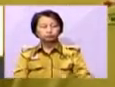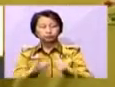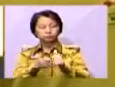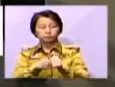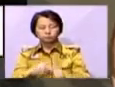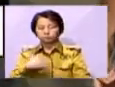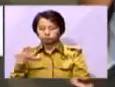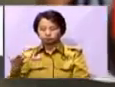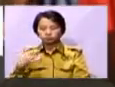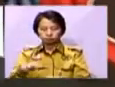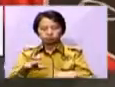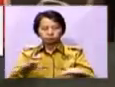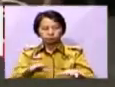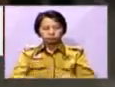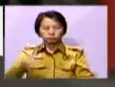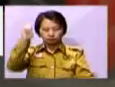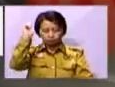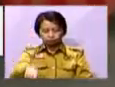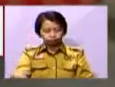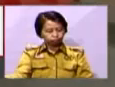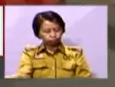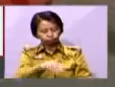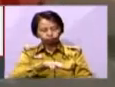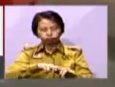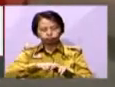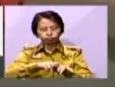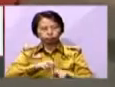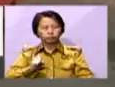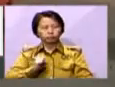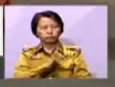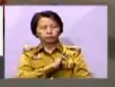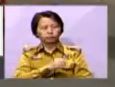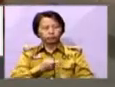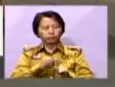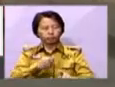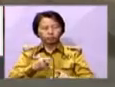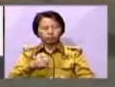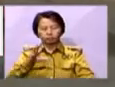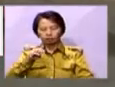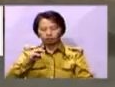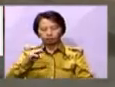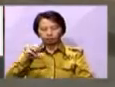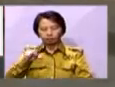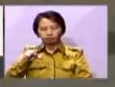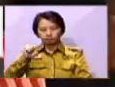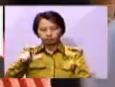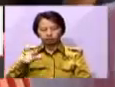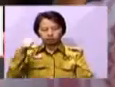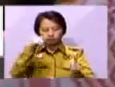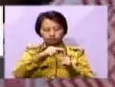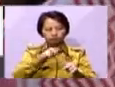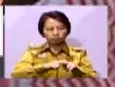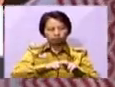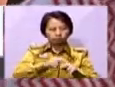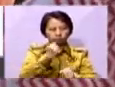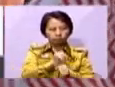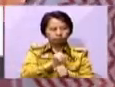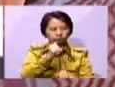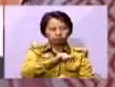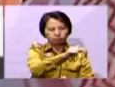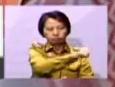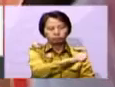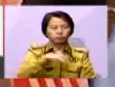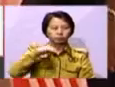Terdahulu, beliau telah melakukan pelepasan tren untuk penempatan kaki tangan stesen dari depoh MMMSL ke stesen kerja masing-masing